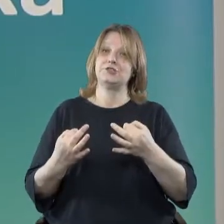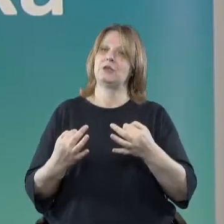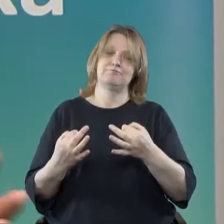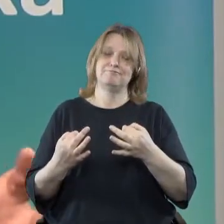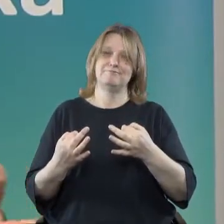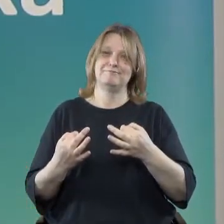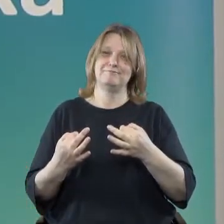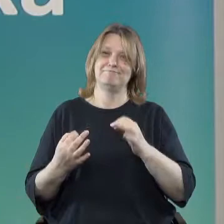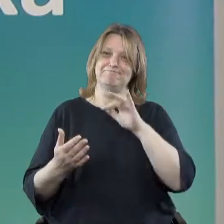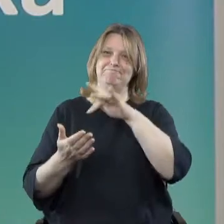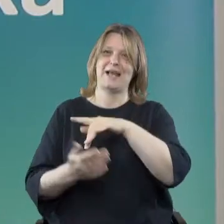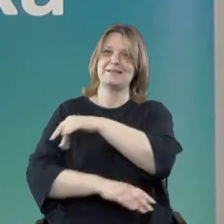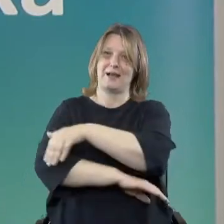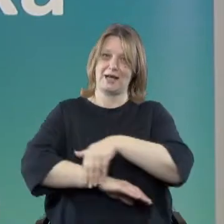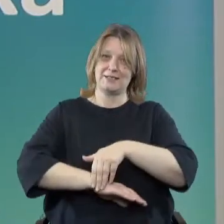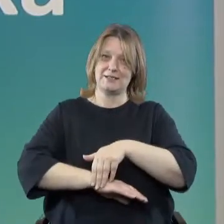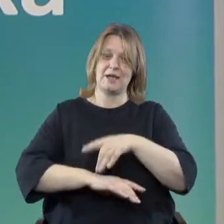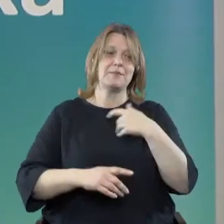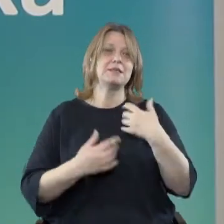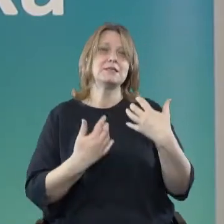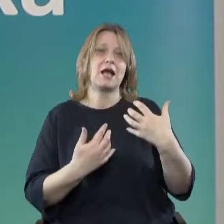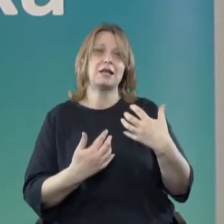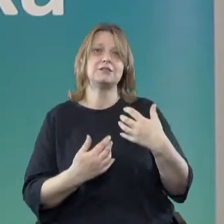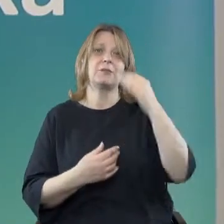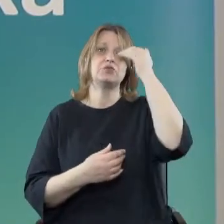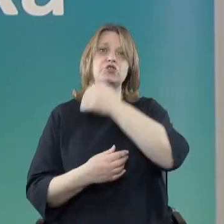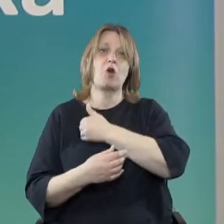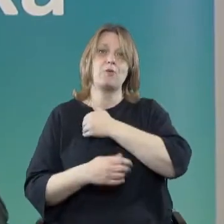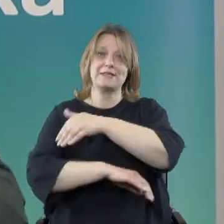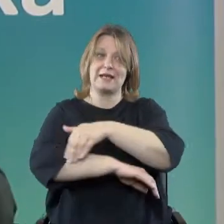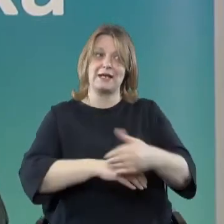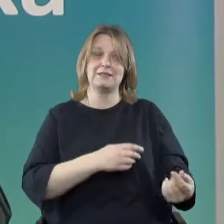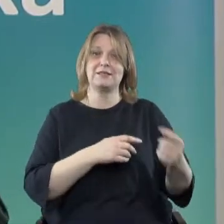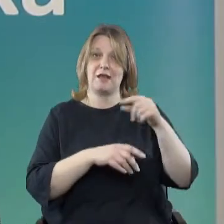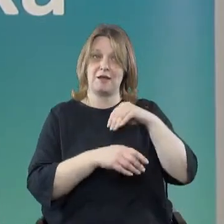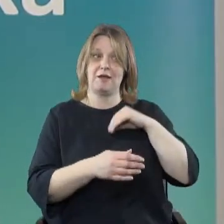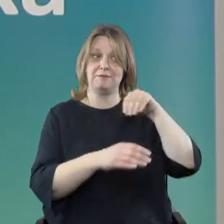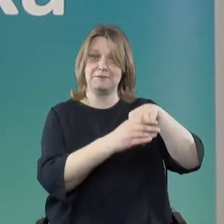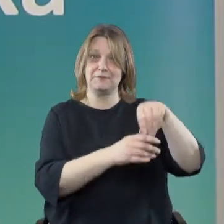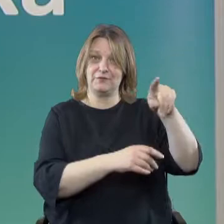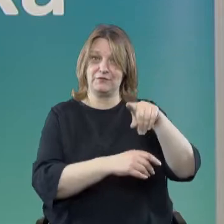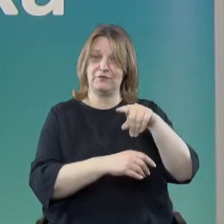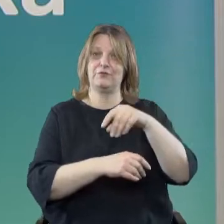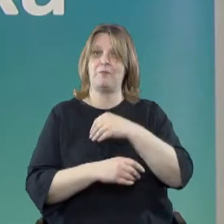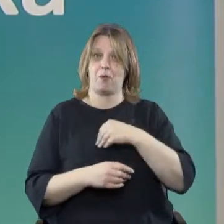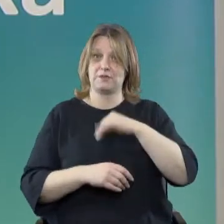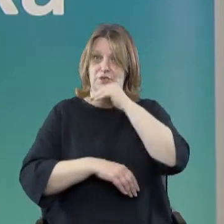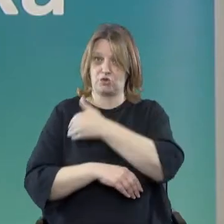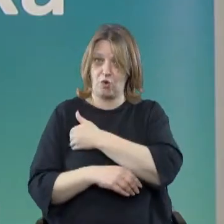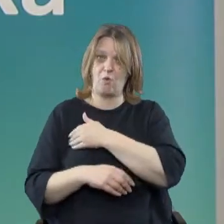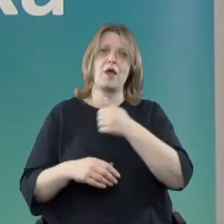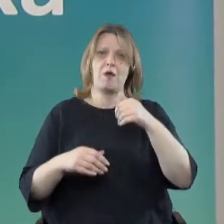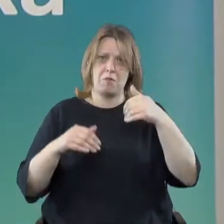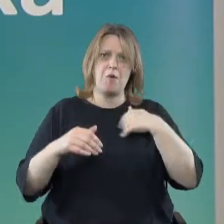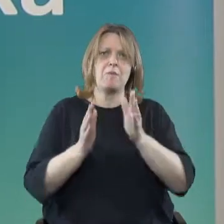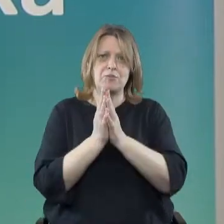granicę. Zachęcamy również szkoły polskie, szkoły polonijne do zgłaszania się do nas. Takie lekcje możemy w przyszłości